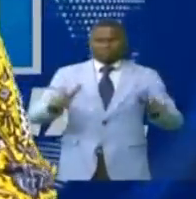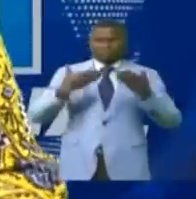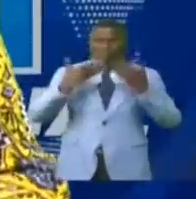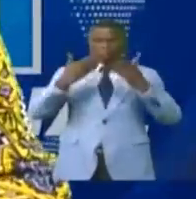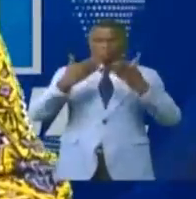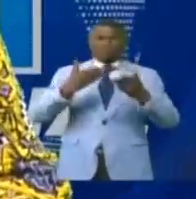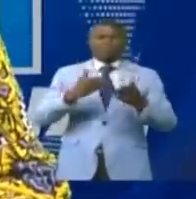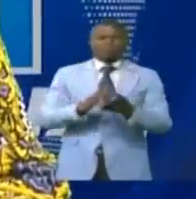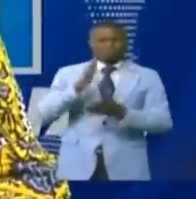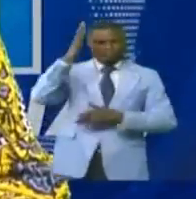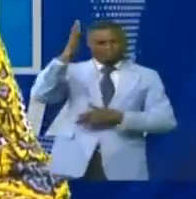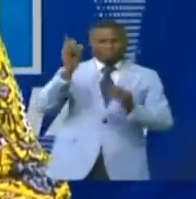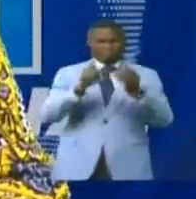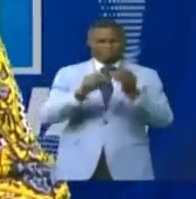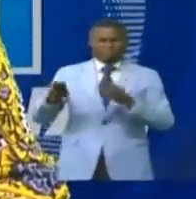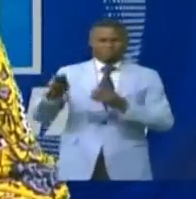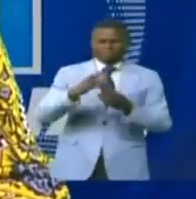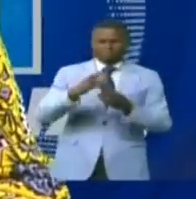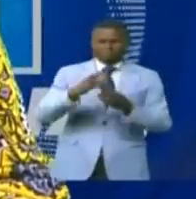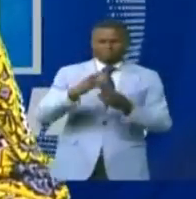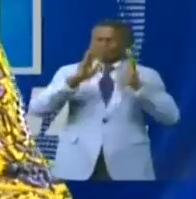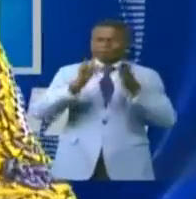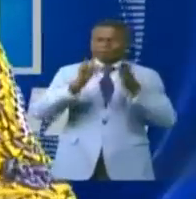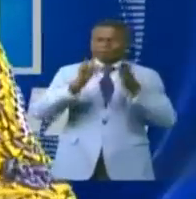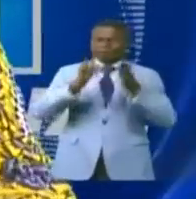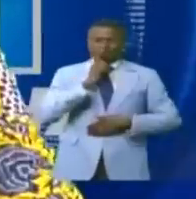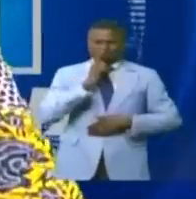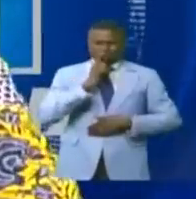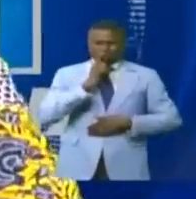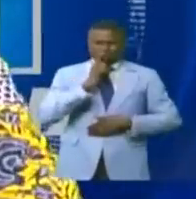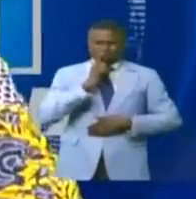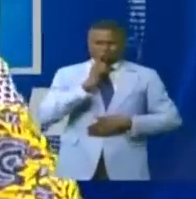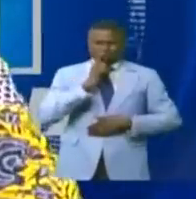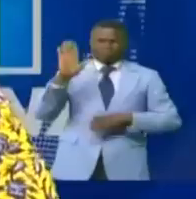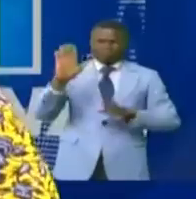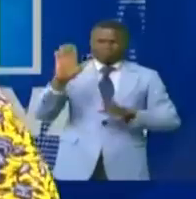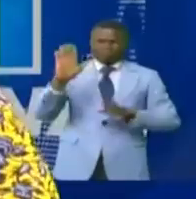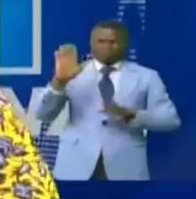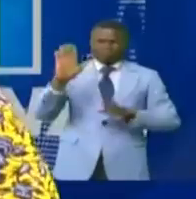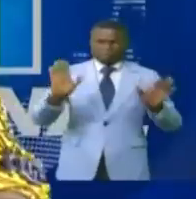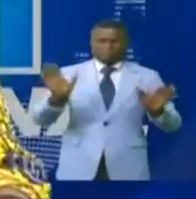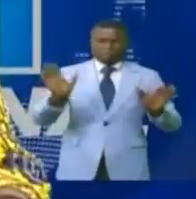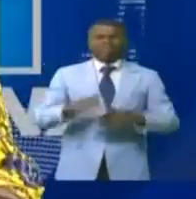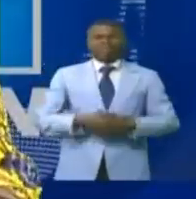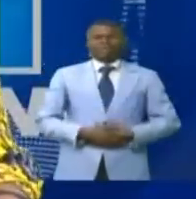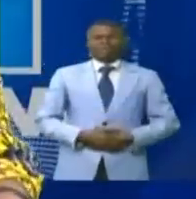23h, José Baïtombo pour un nouveau journal. Je reviens demain à 20h.